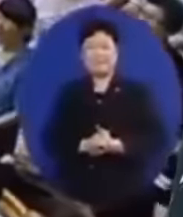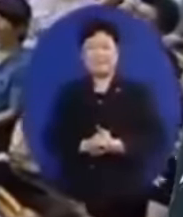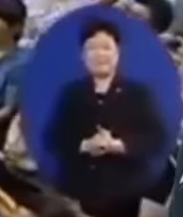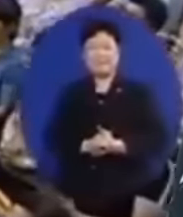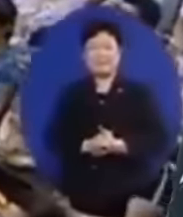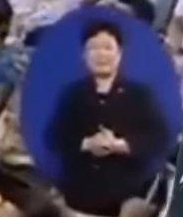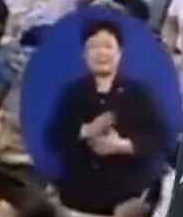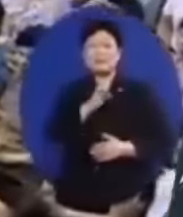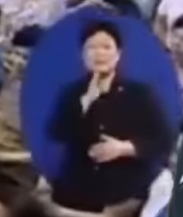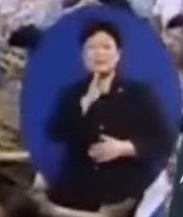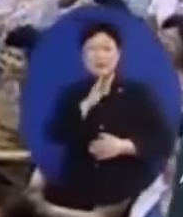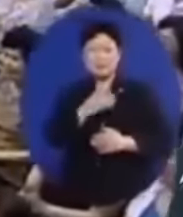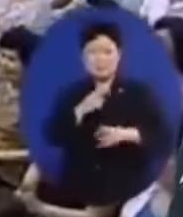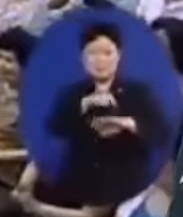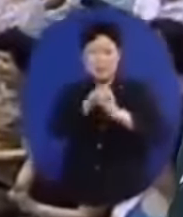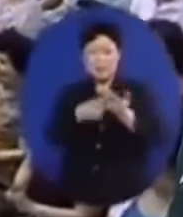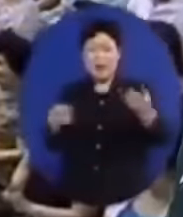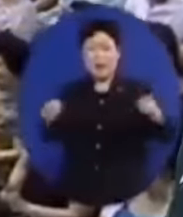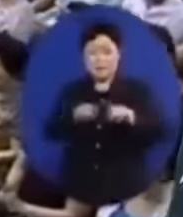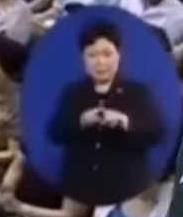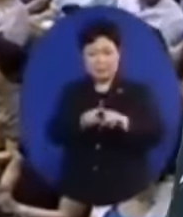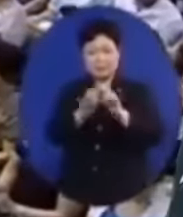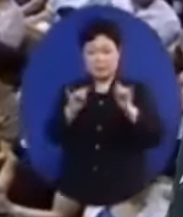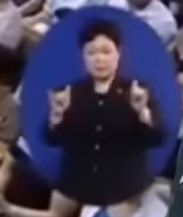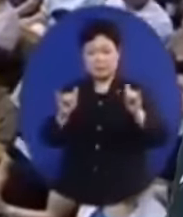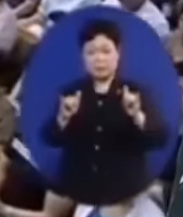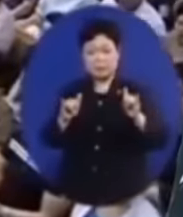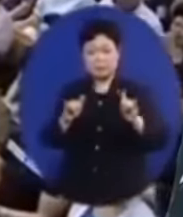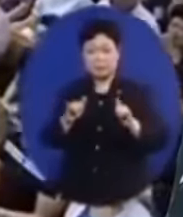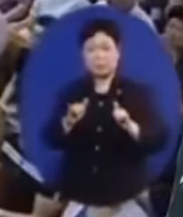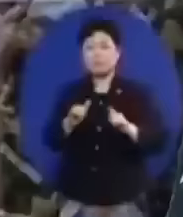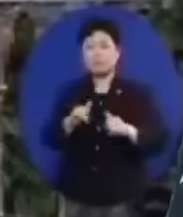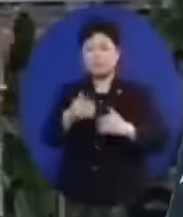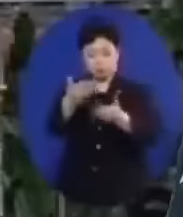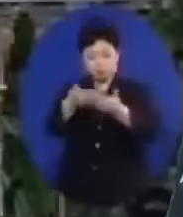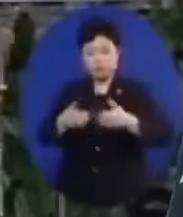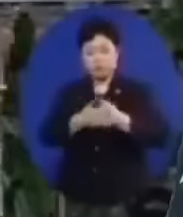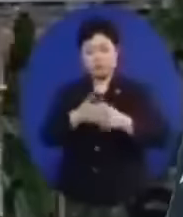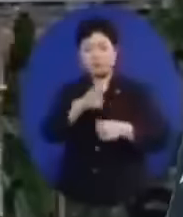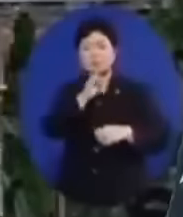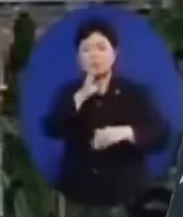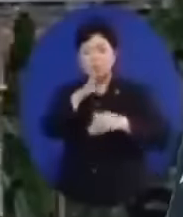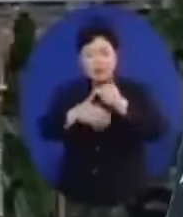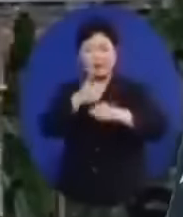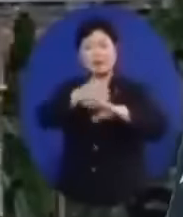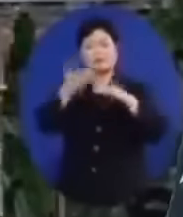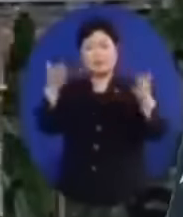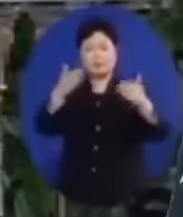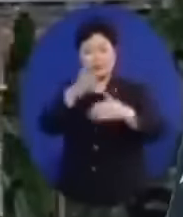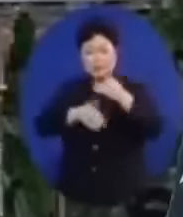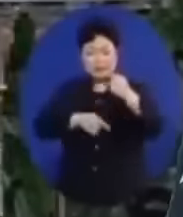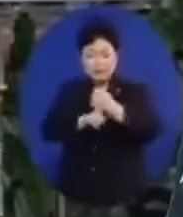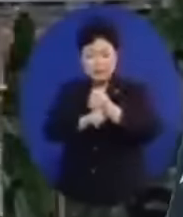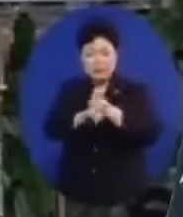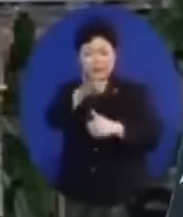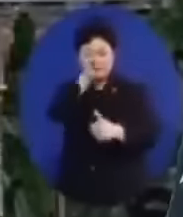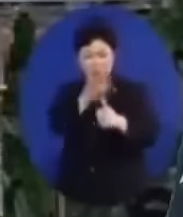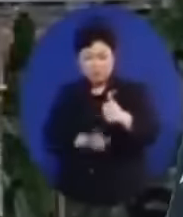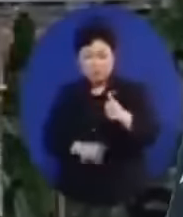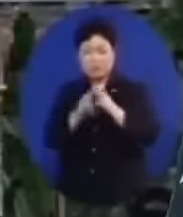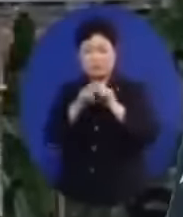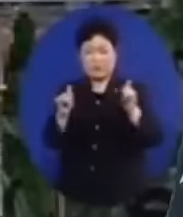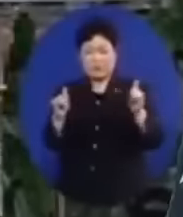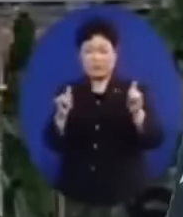그런 사람들을 하나님이 보내주시기 때문에 정말 감사해요. 하나님 뜻이면 그 충성스러운